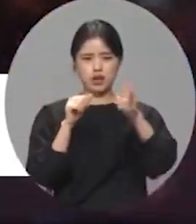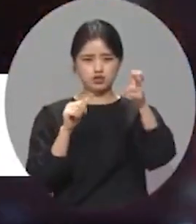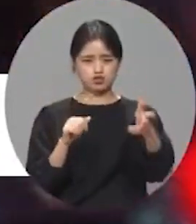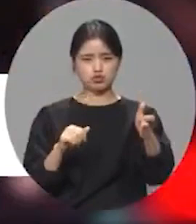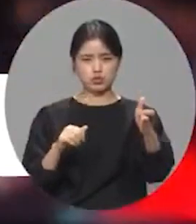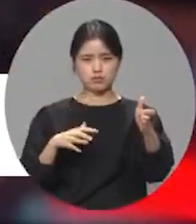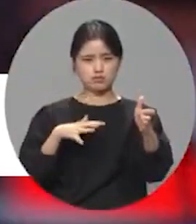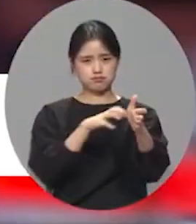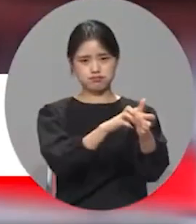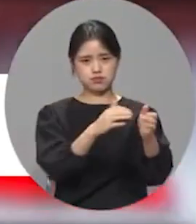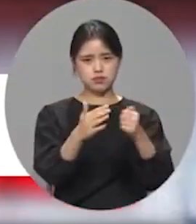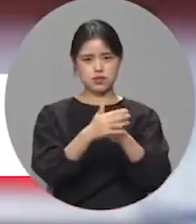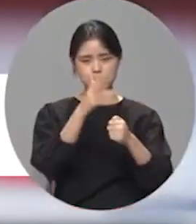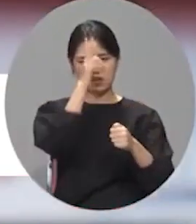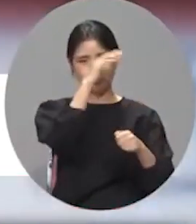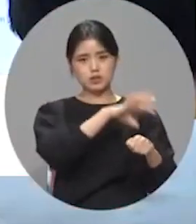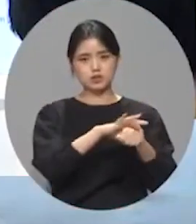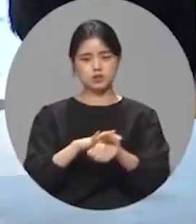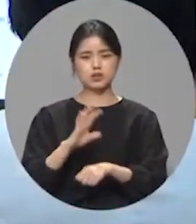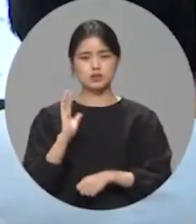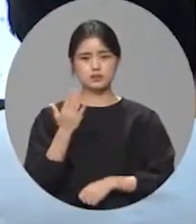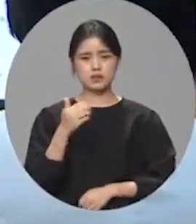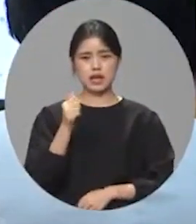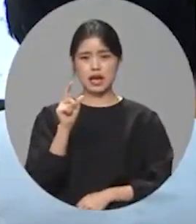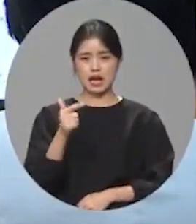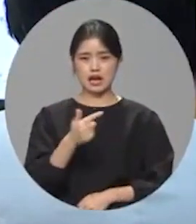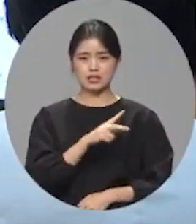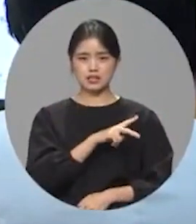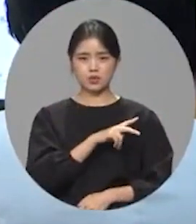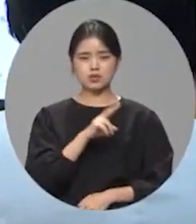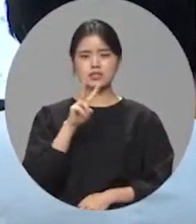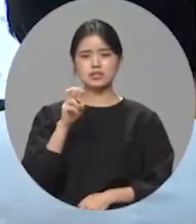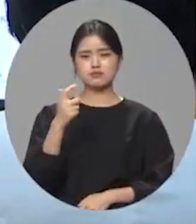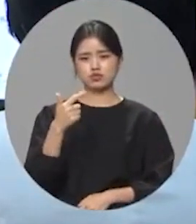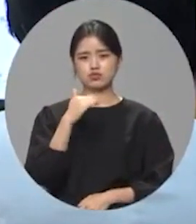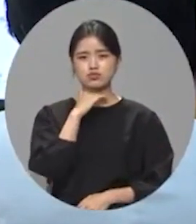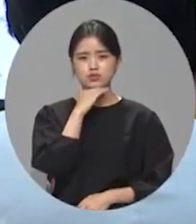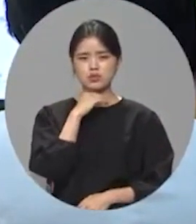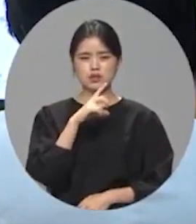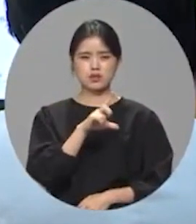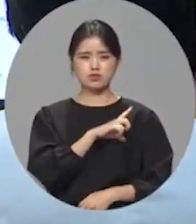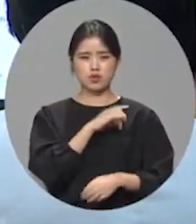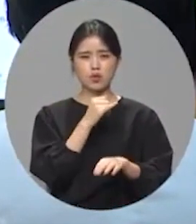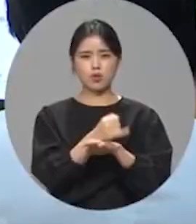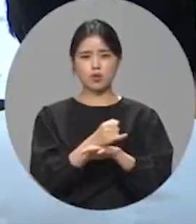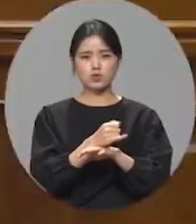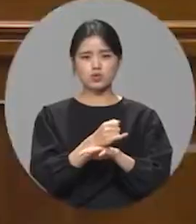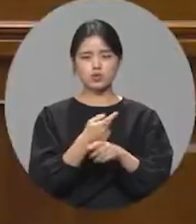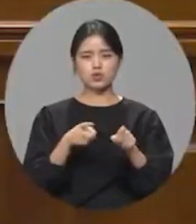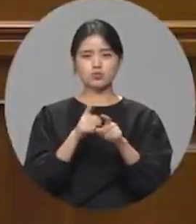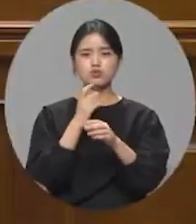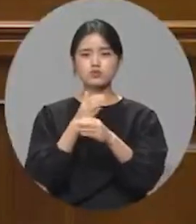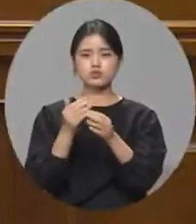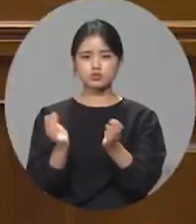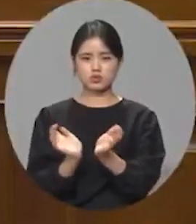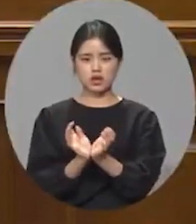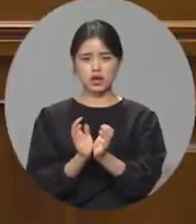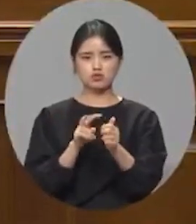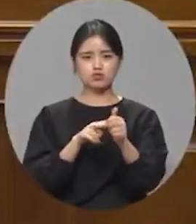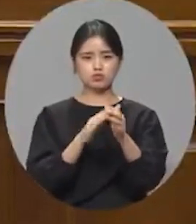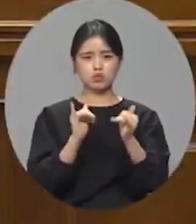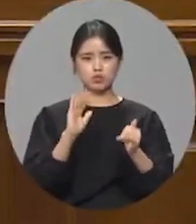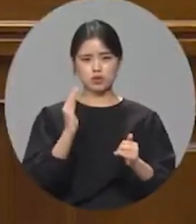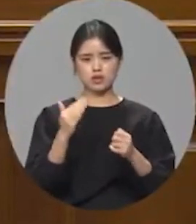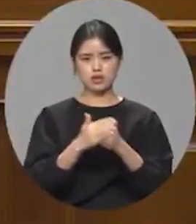검찰에 송치 됐습니다 한의원은 만 26세 최연소로 더불어 민주당 비례대표 후보가 돼 시